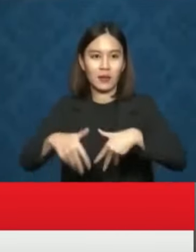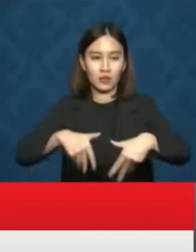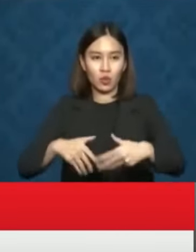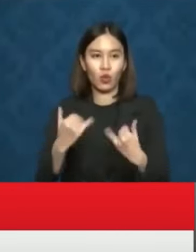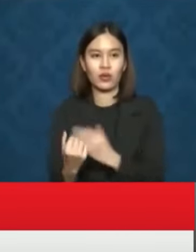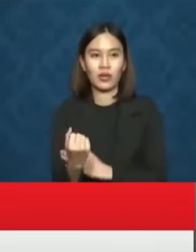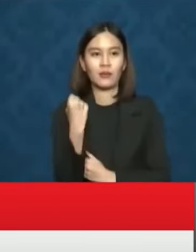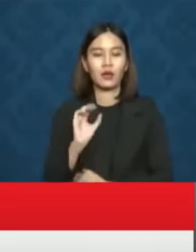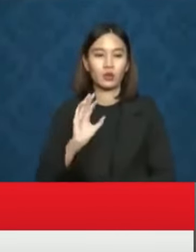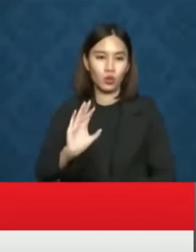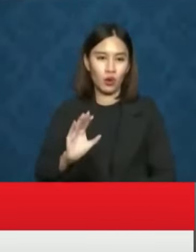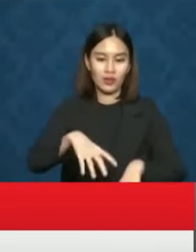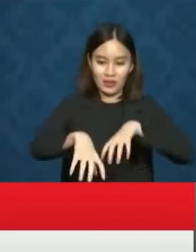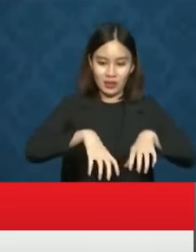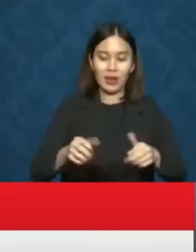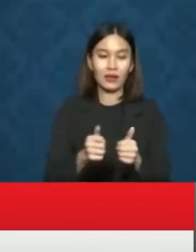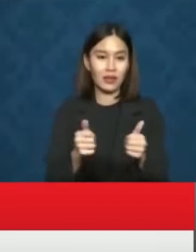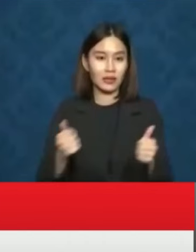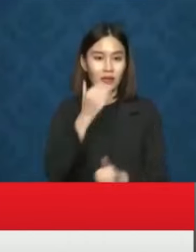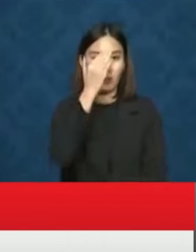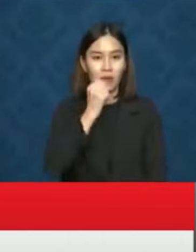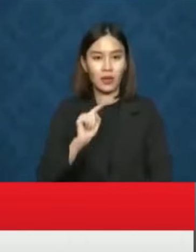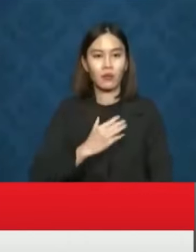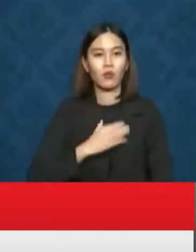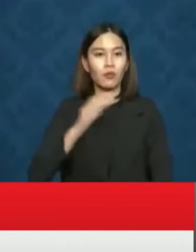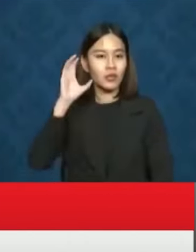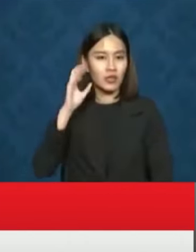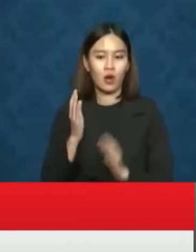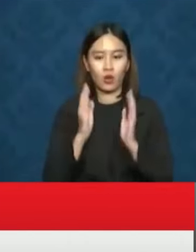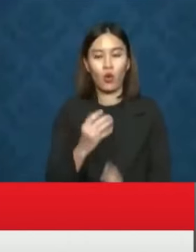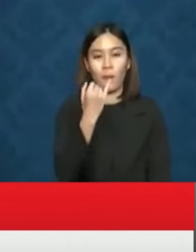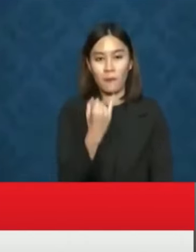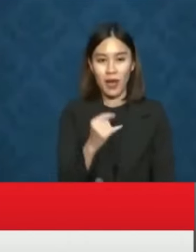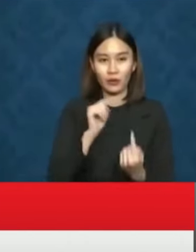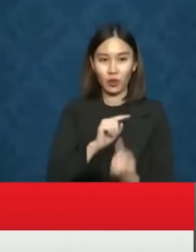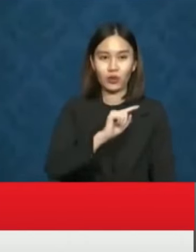ำนาจอยู่ในมือท่านบริหารให้ดีครับเพราะผมเชื่อว่าผู้แพ้จาก